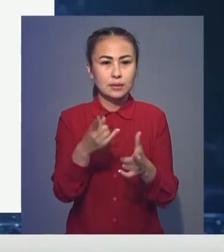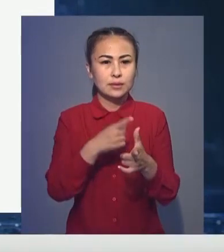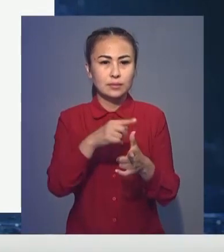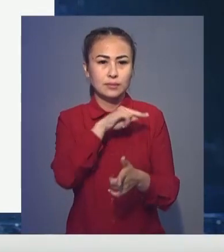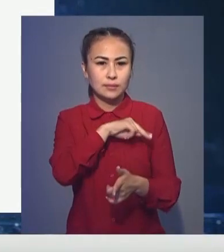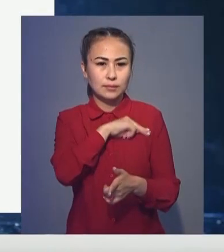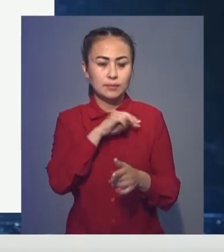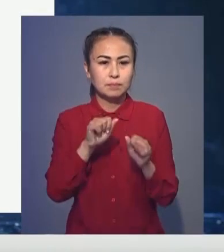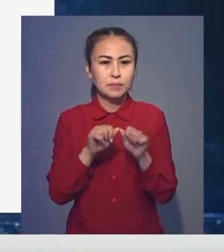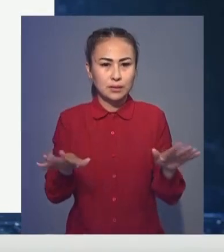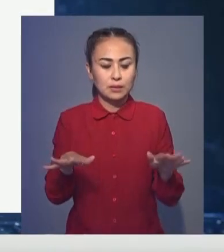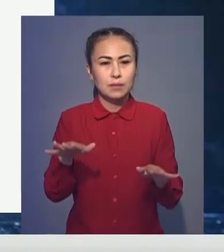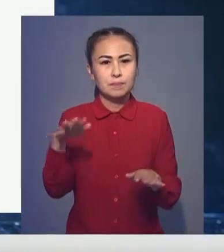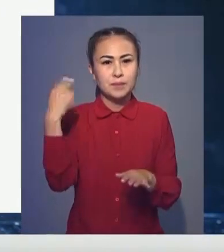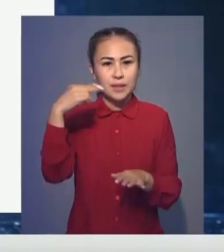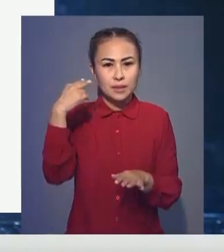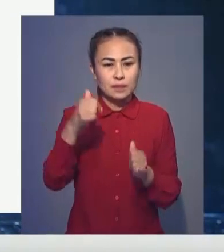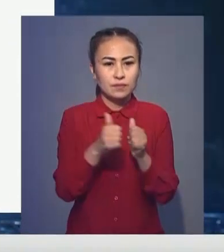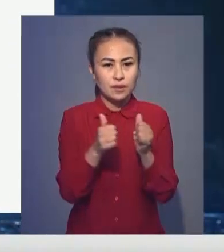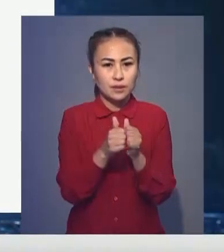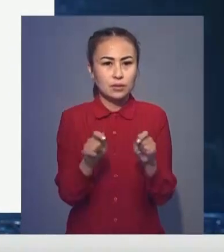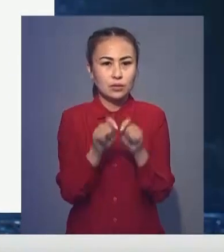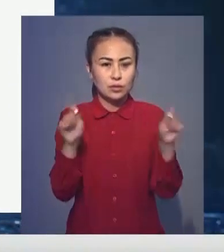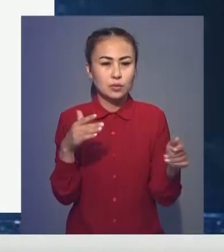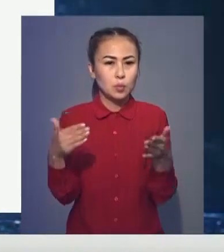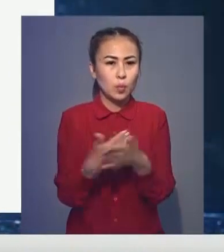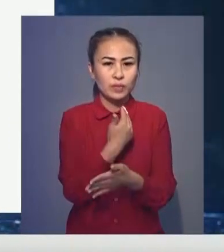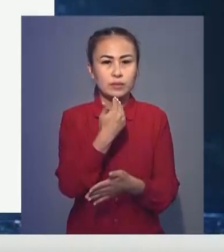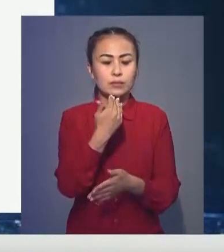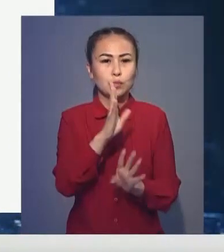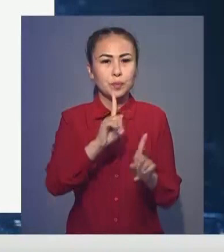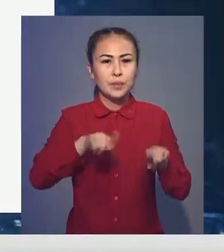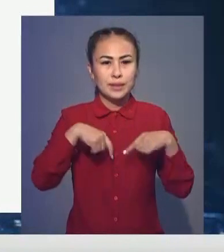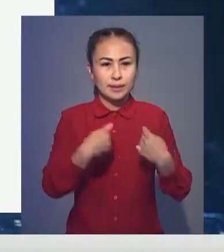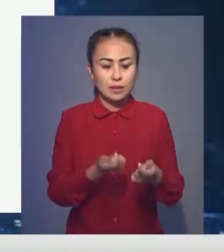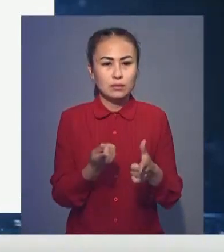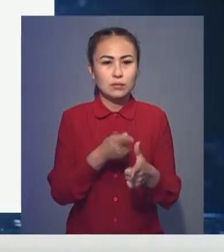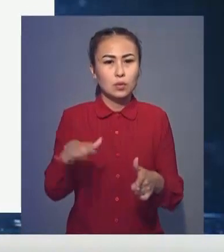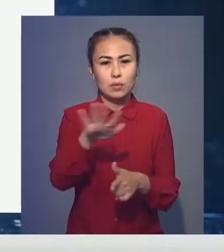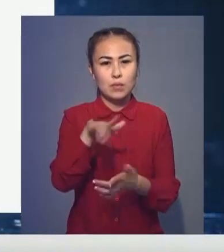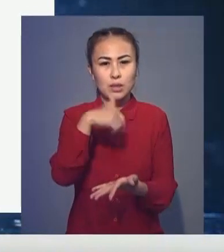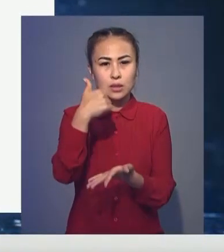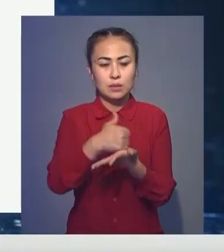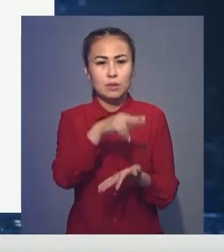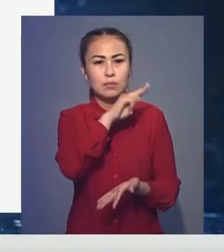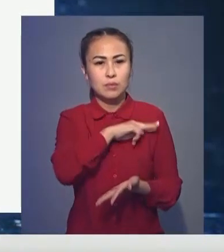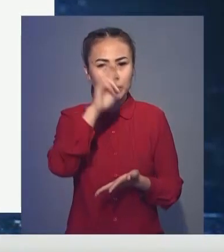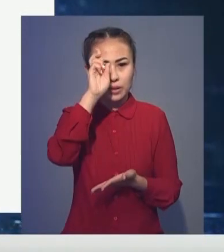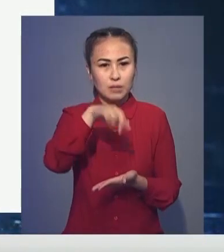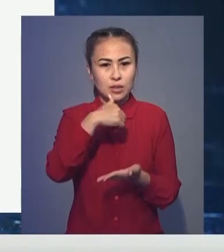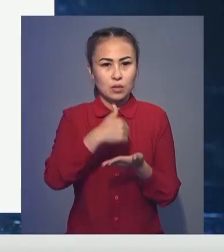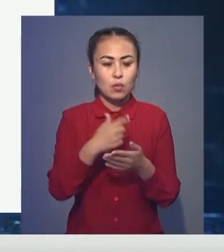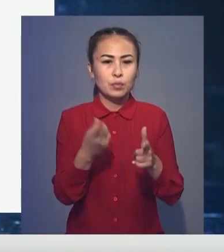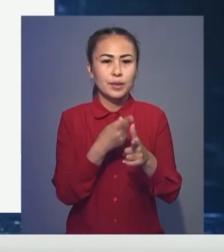коммуникациялар қызметі таратылып, мүлкі президент жанында құрылған жаңа мекемеге беріледі. Айта кетейік, бұл органның басшысы қызметіне